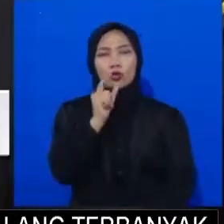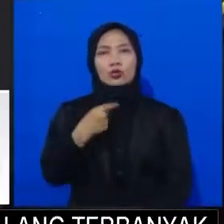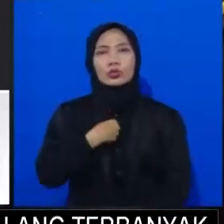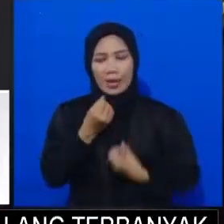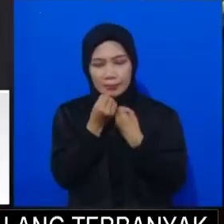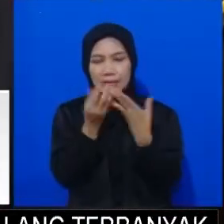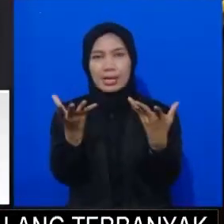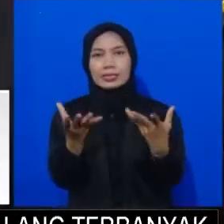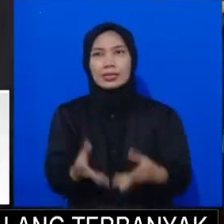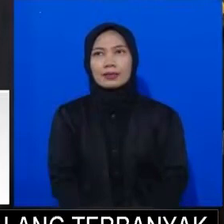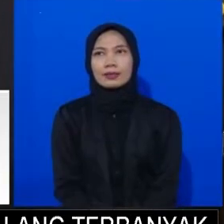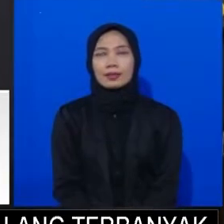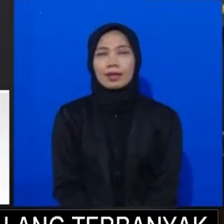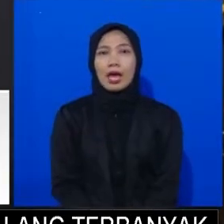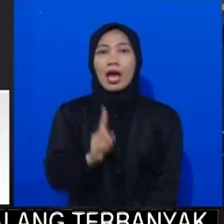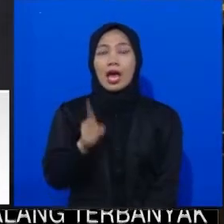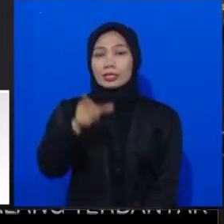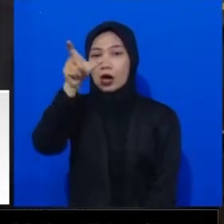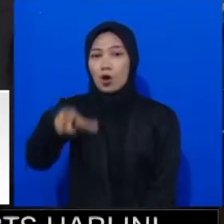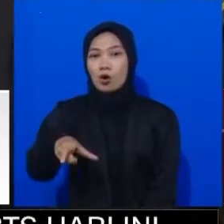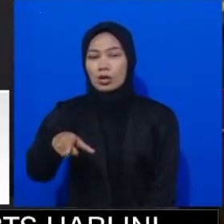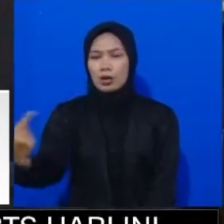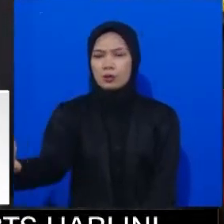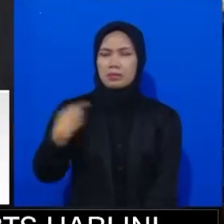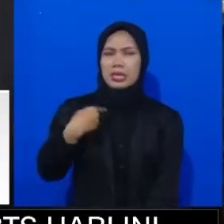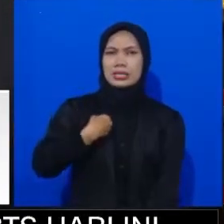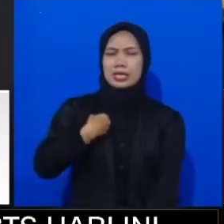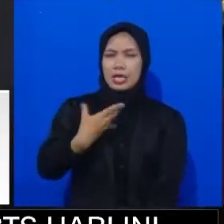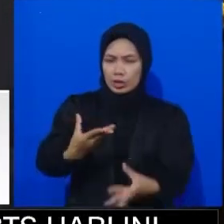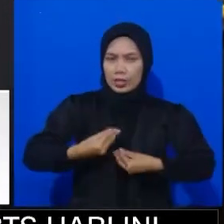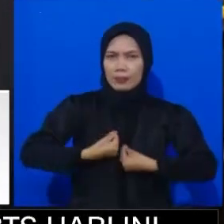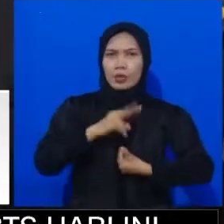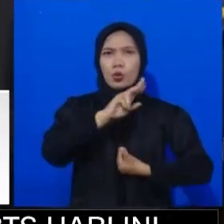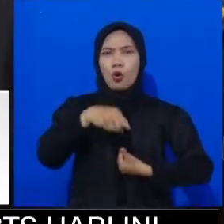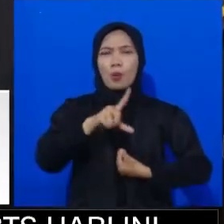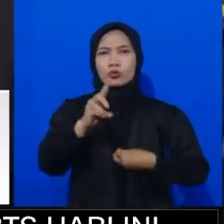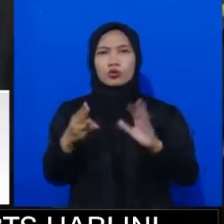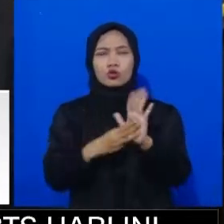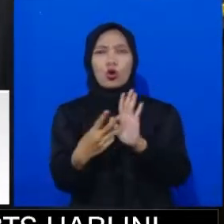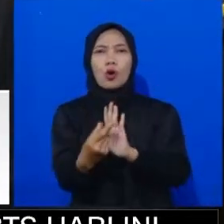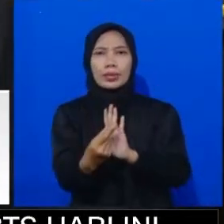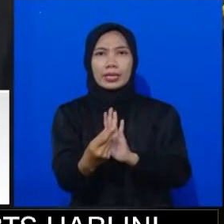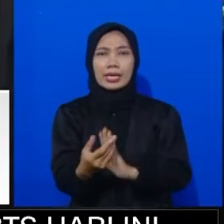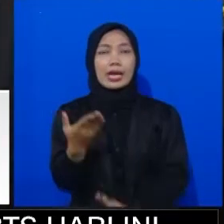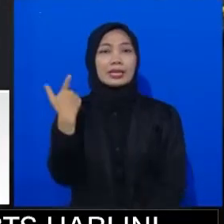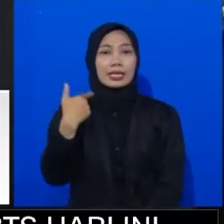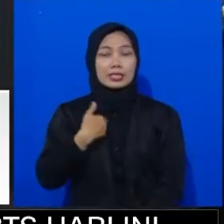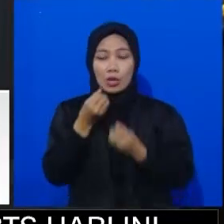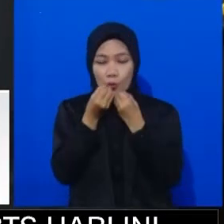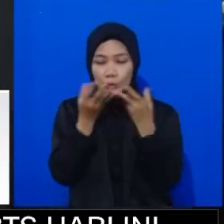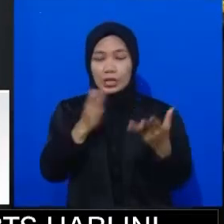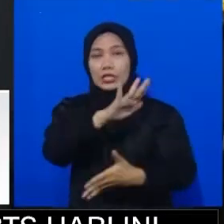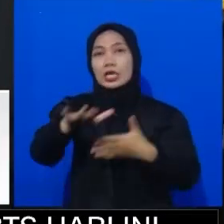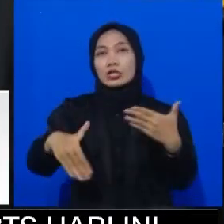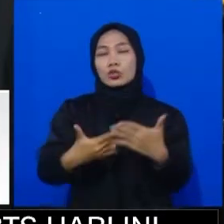Di tuduhan saya menerima 27 miliar, di mana tadi saya sudah menyampaikan apa yang saya ketahui dan apa yang saya alami. Ini